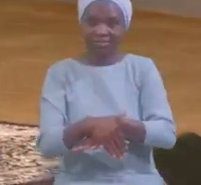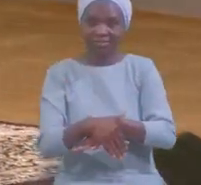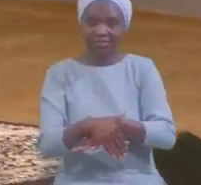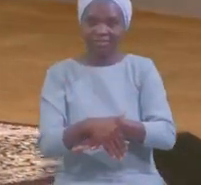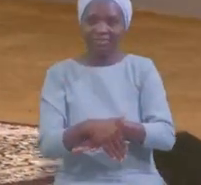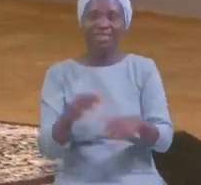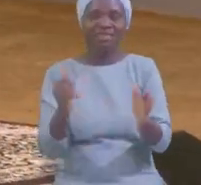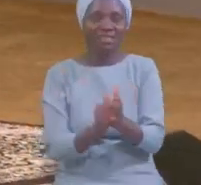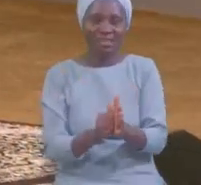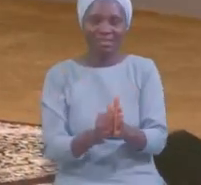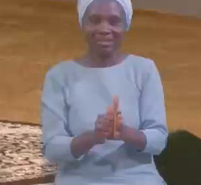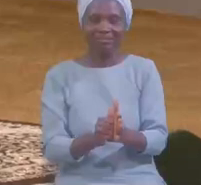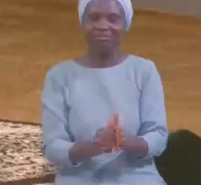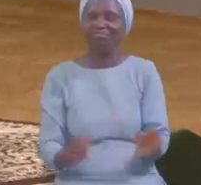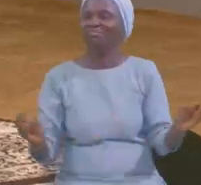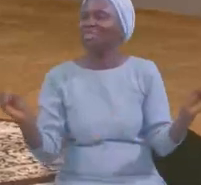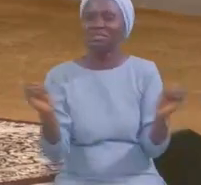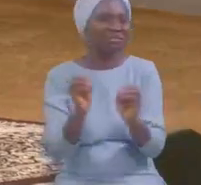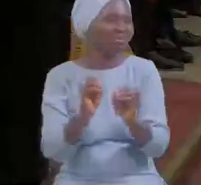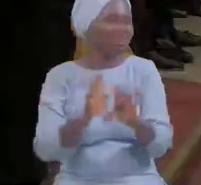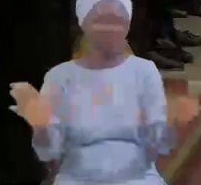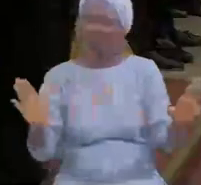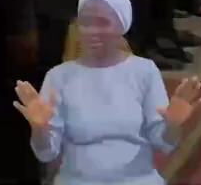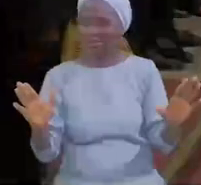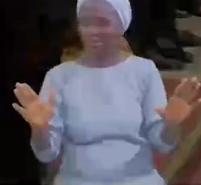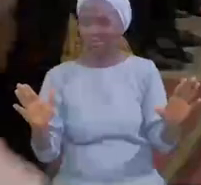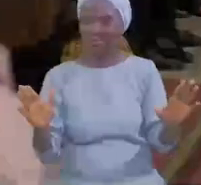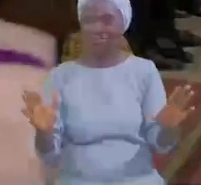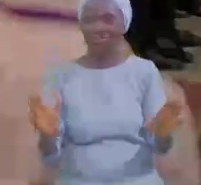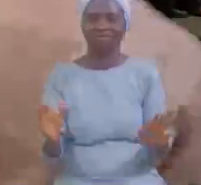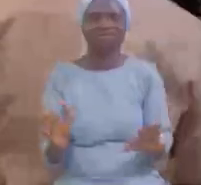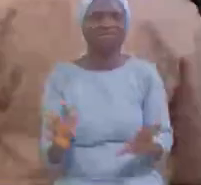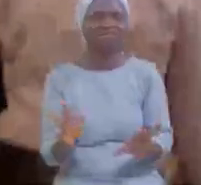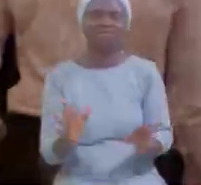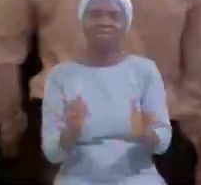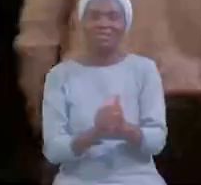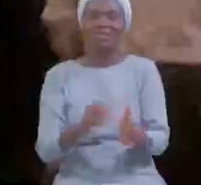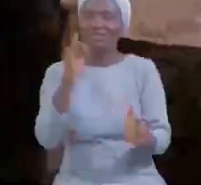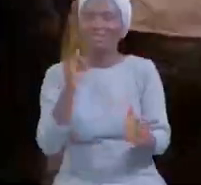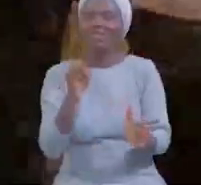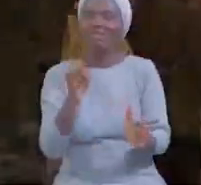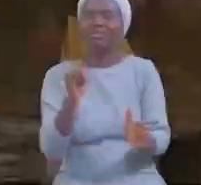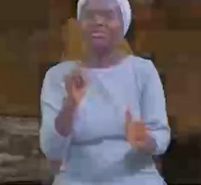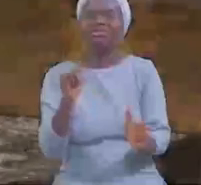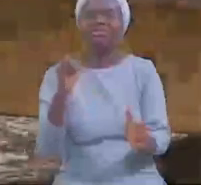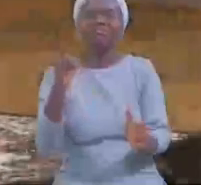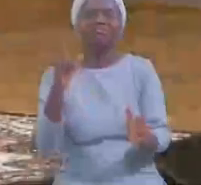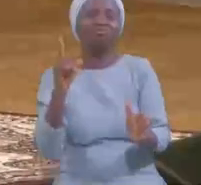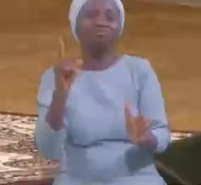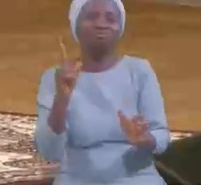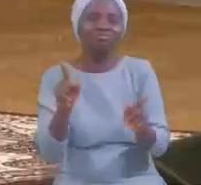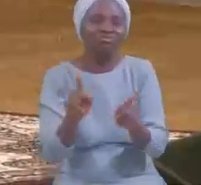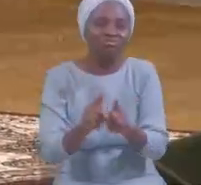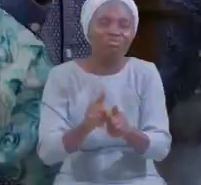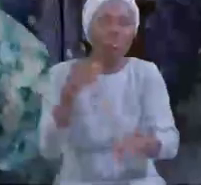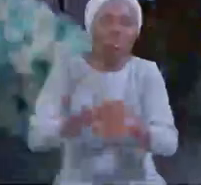absolument rien, il n'y a rien qui soit trop difficile pour notre Dieu. Il y a quelque chose de